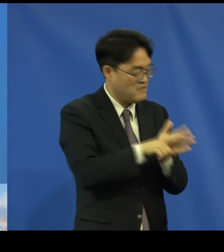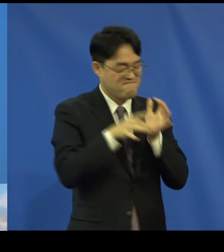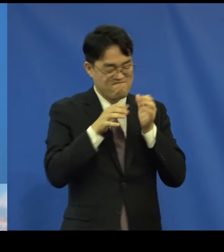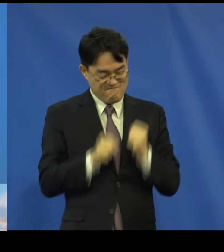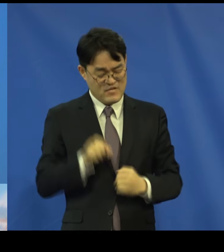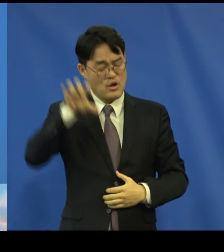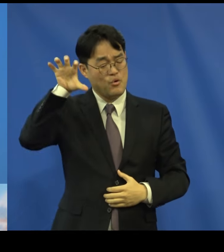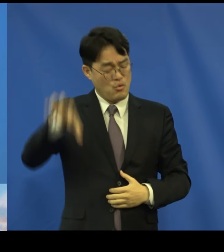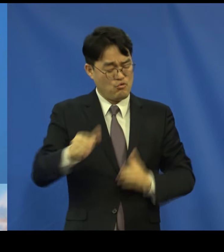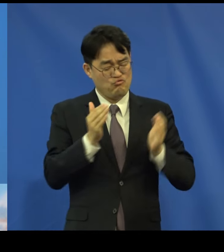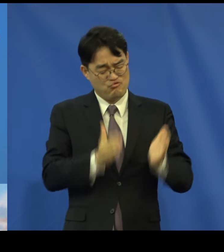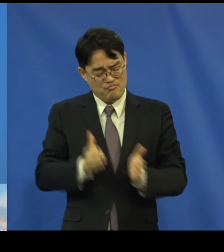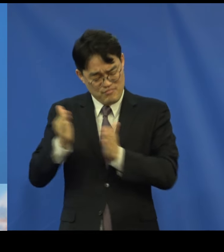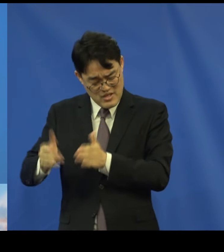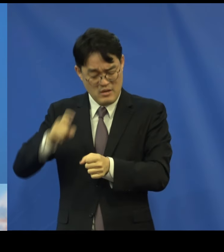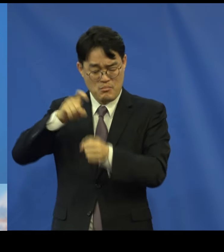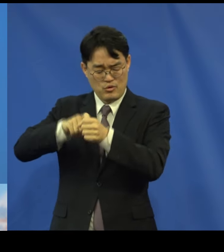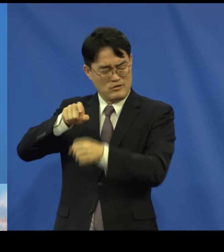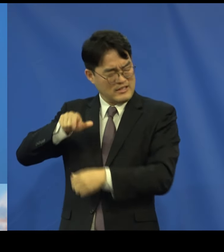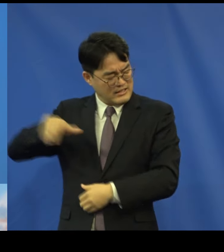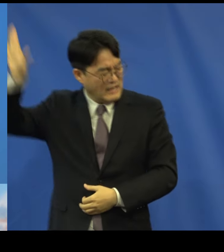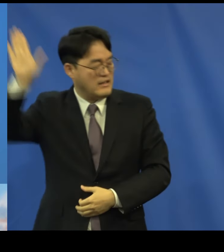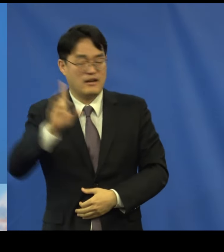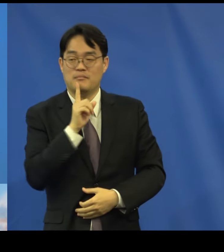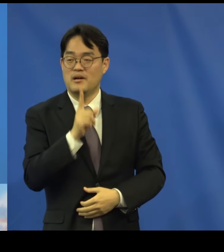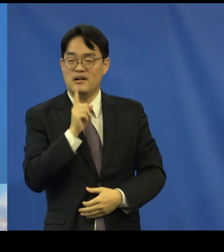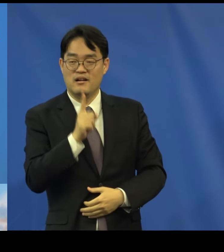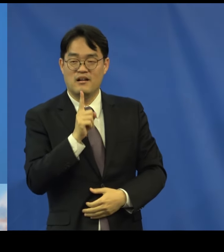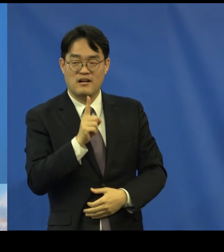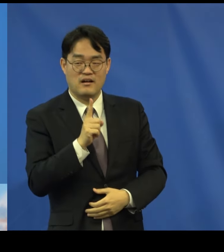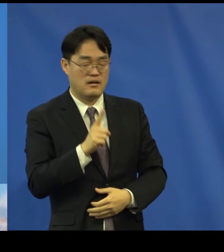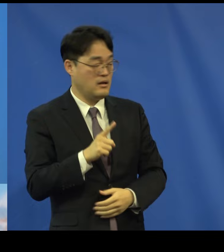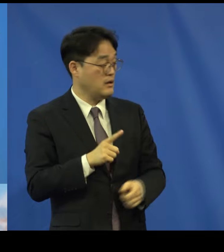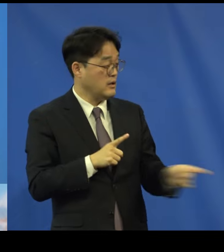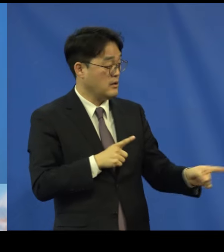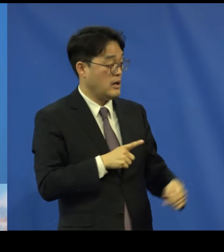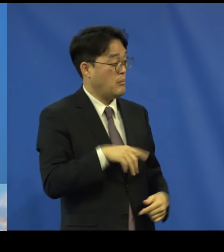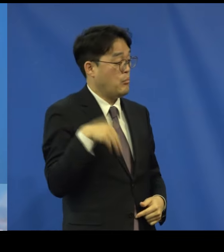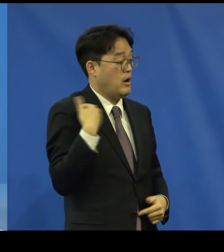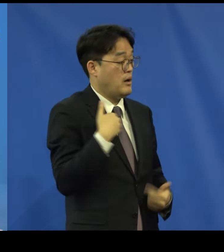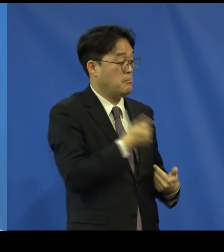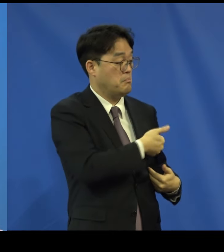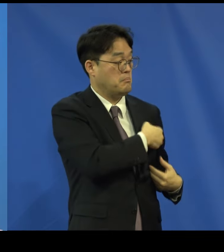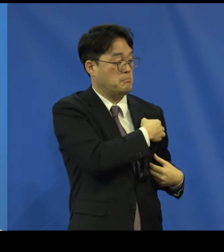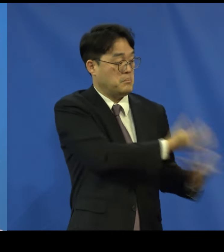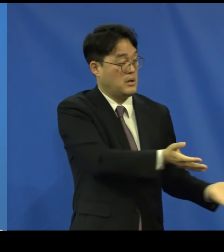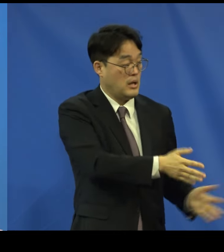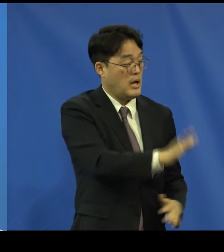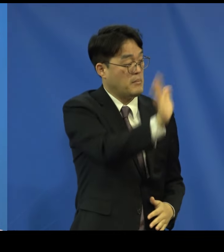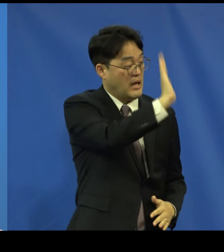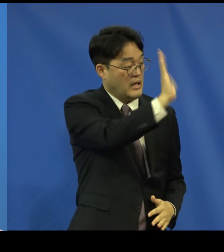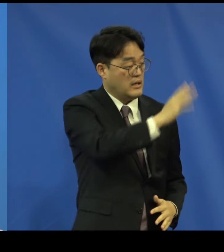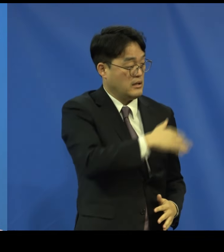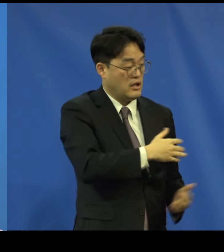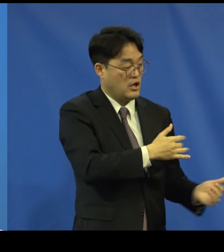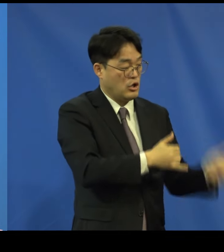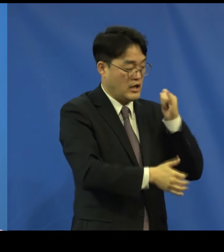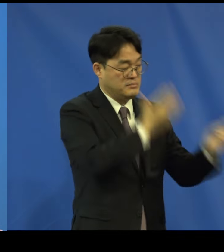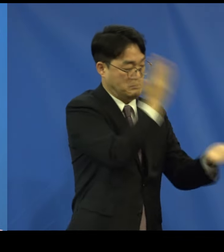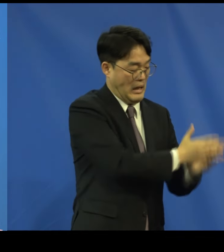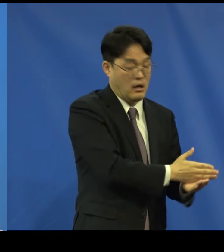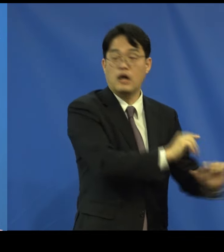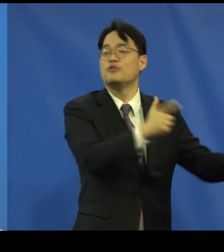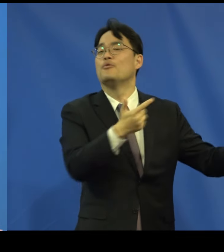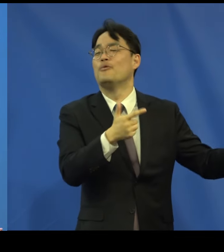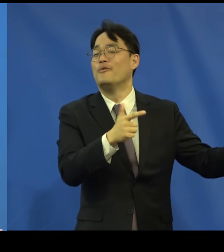그냥 떠나시는 게 아니고 제자들을 무책임하게 내버려 두고 나 몰라라 떠나시는 분이 아니라 내가 너희를